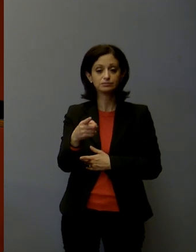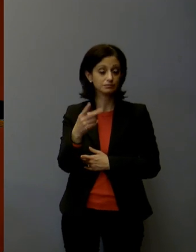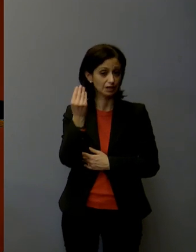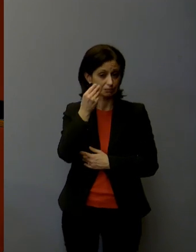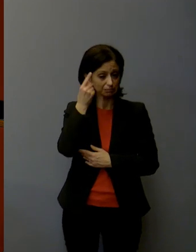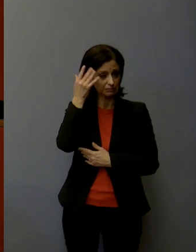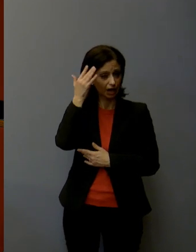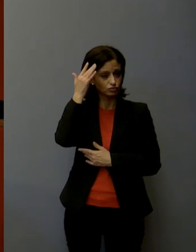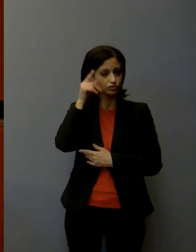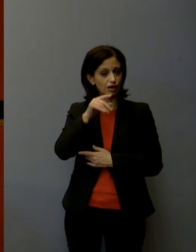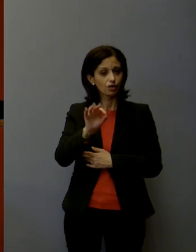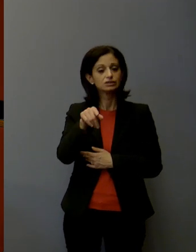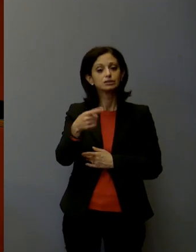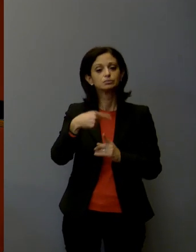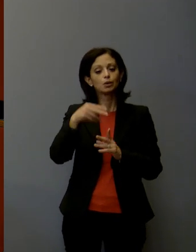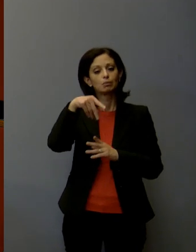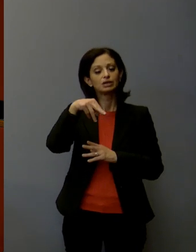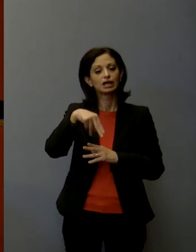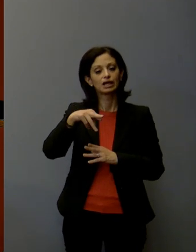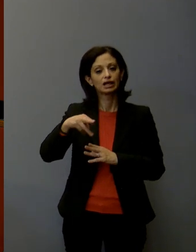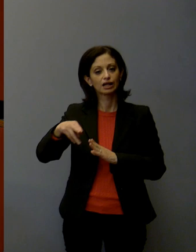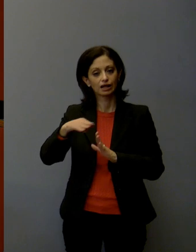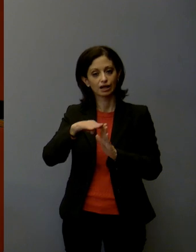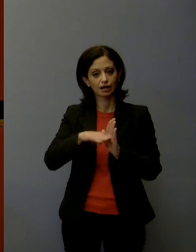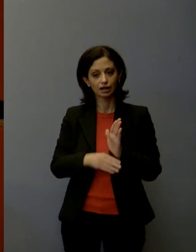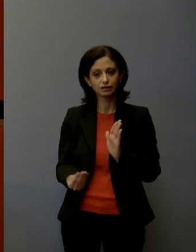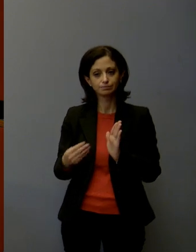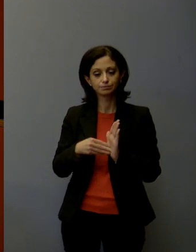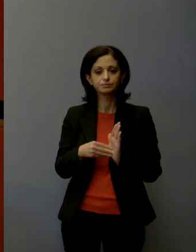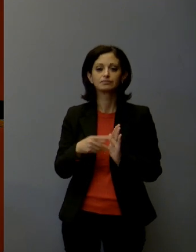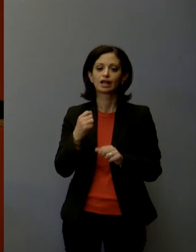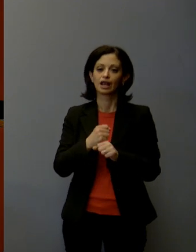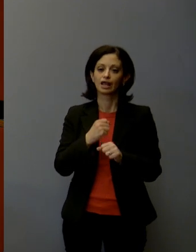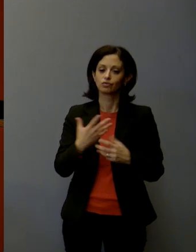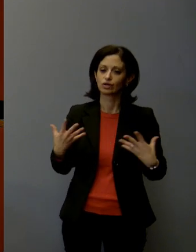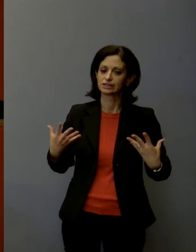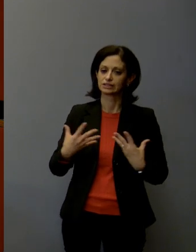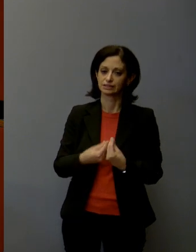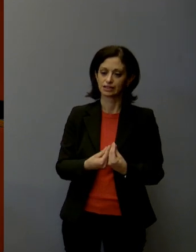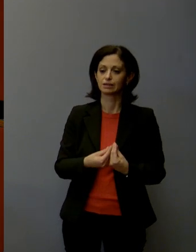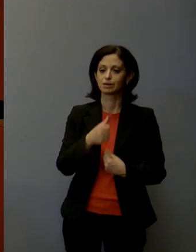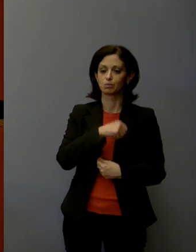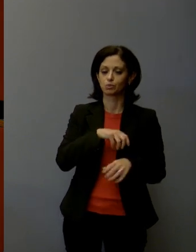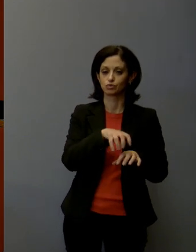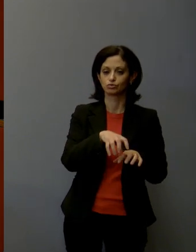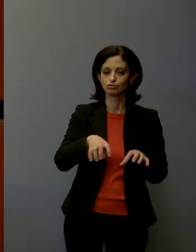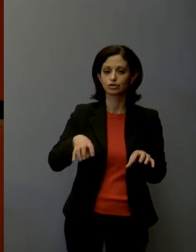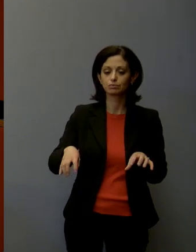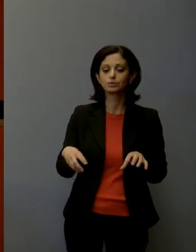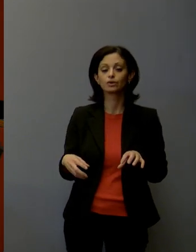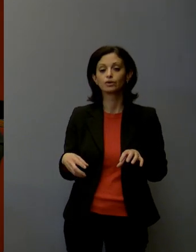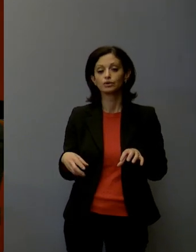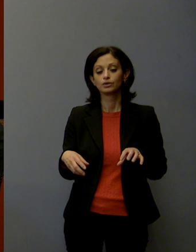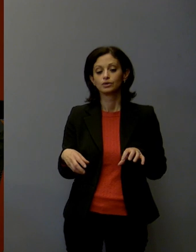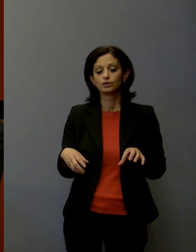inserendosi anche nel contesto del PNR e sicuramente con un lavoro di sinergia con il municipio e